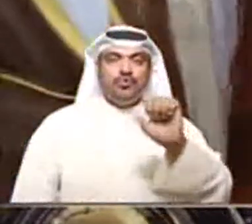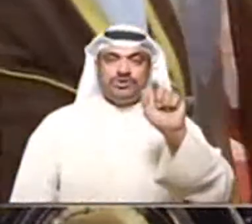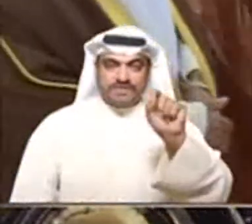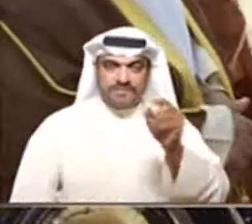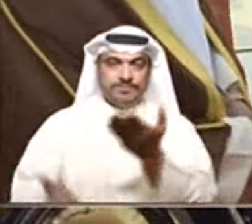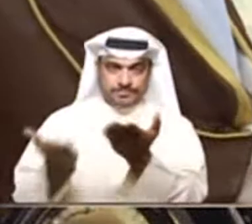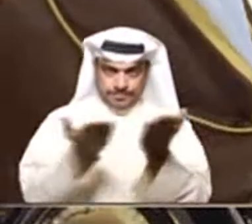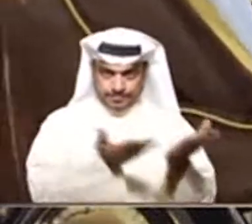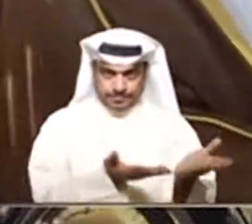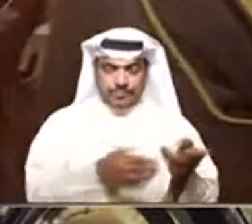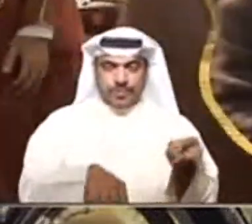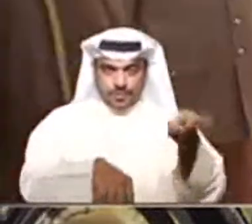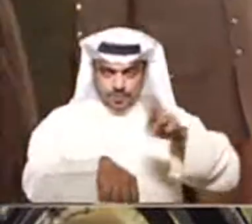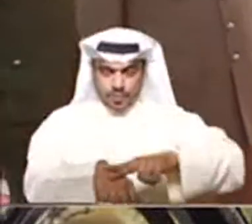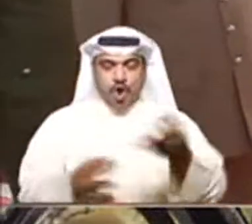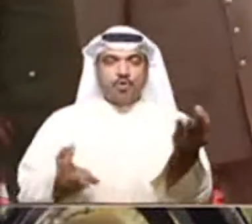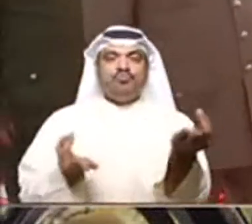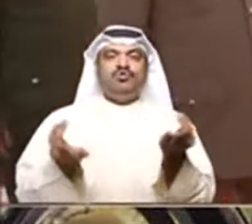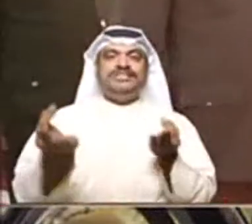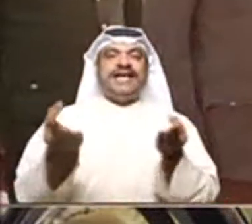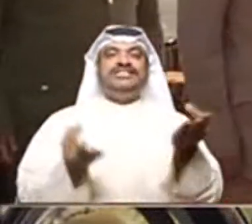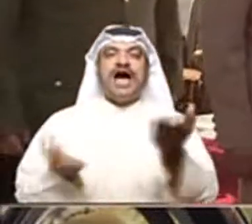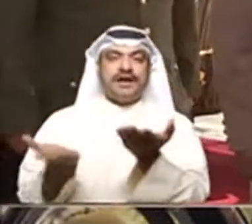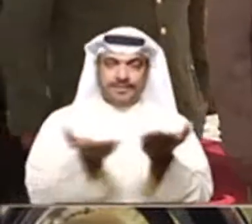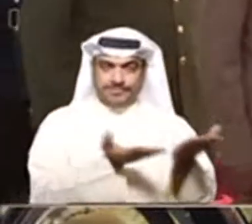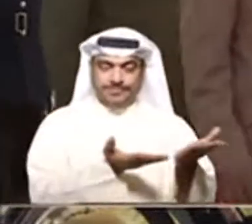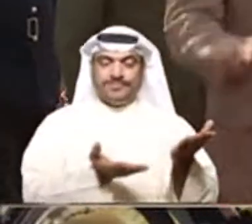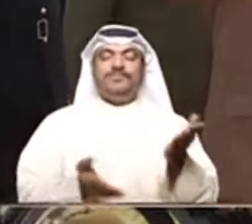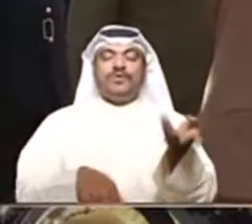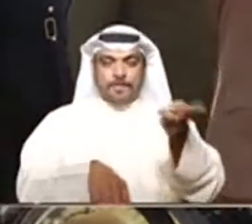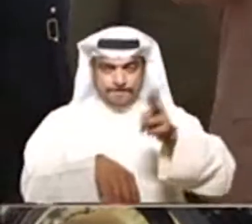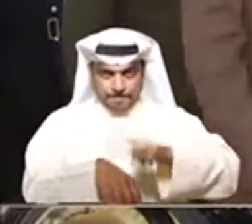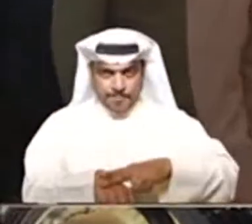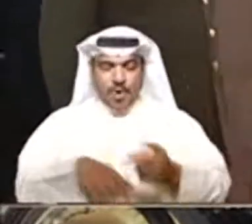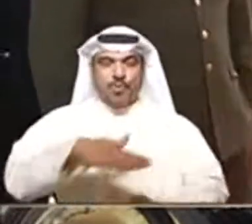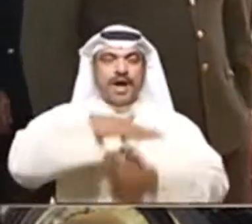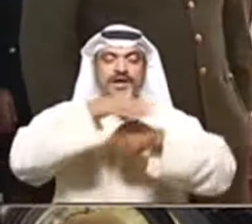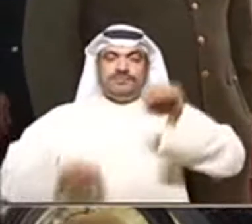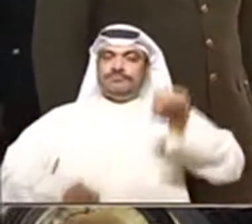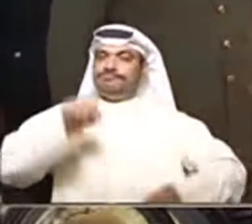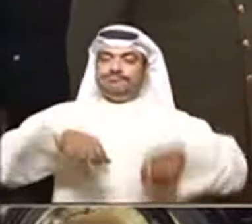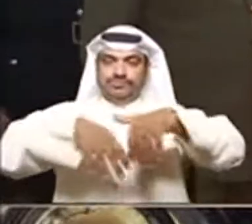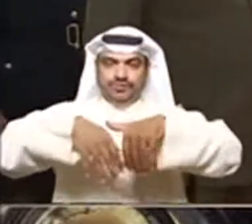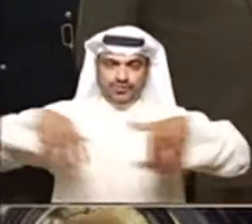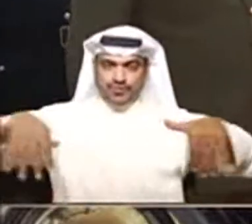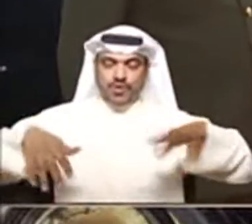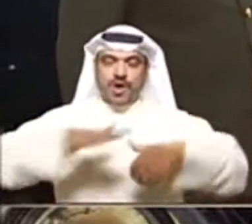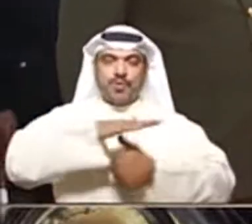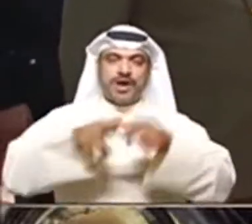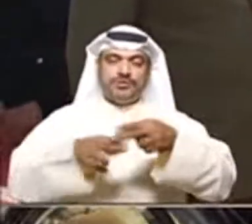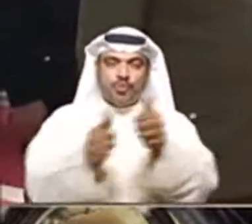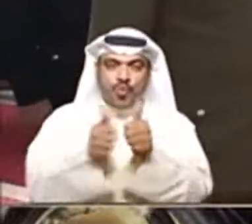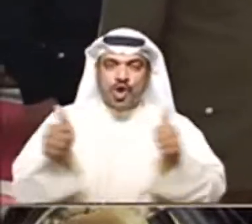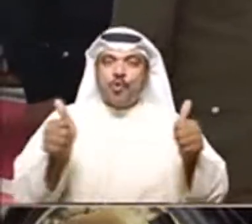الإبراهيم والمستشار في الديوان الأميري محمد عبد الله أبو الحسن ورئيس المراسم والتشريفات الأميرية وشؤون